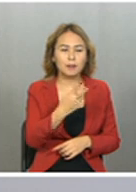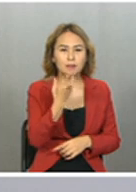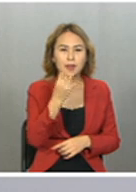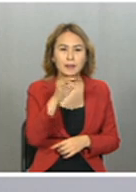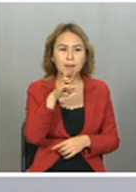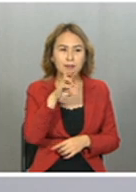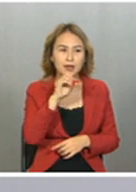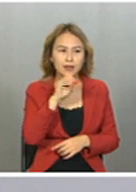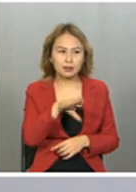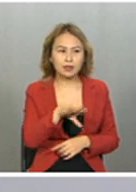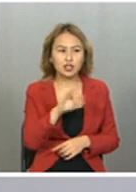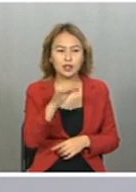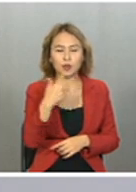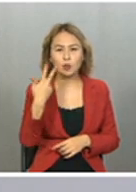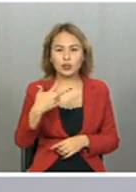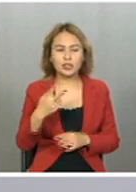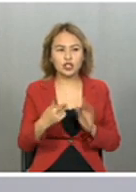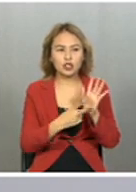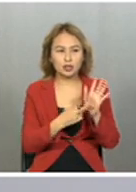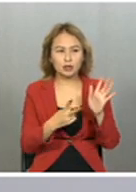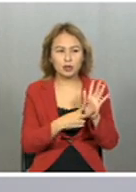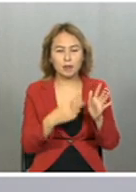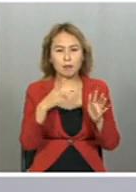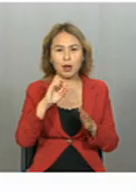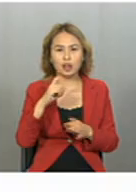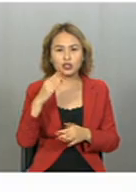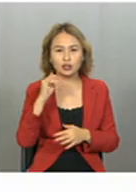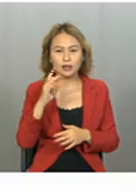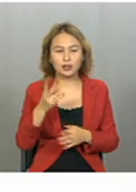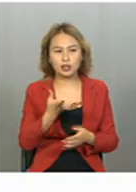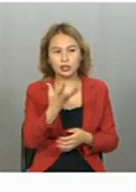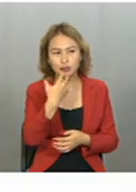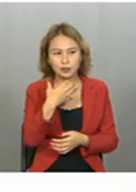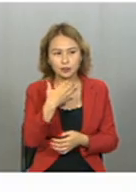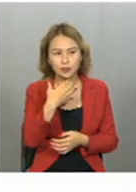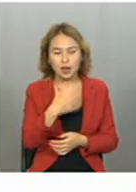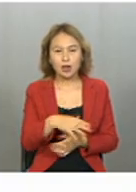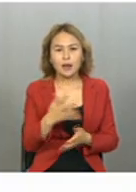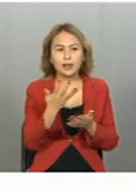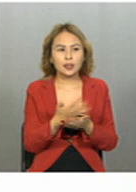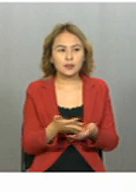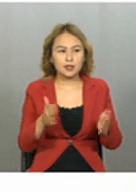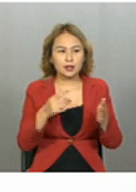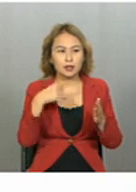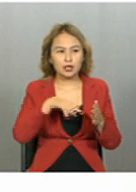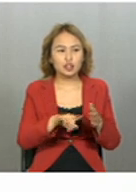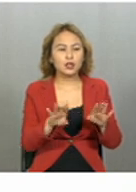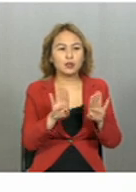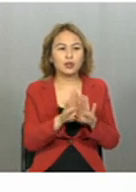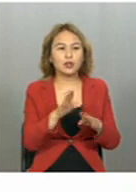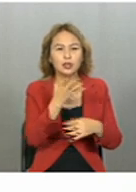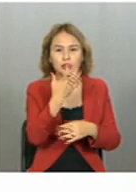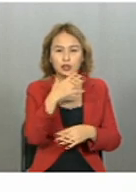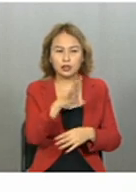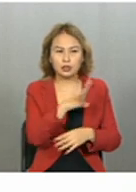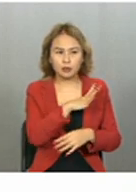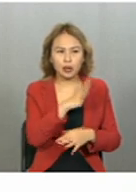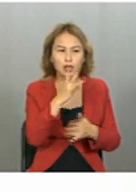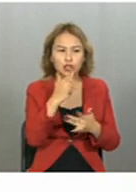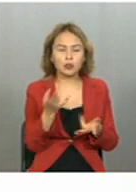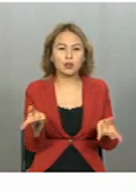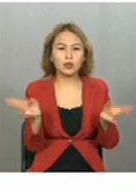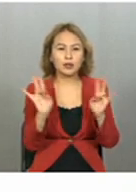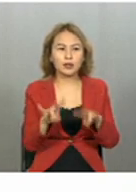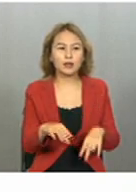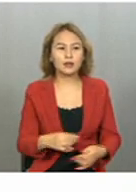Бейімбет және 30-дан 7 бөлігін Мағжан ішті. Қымыздың қанша бөлігі ішілді және қанша